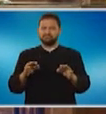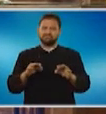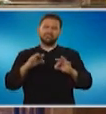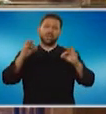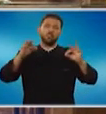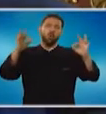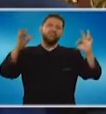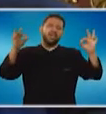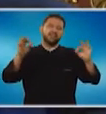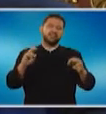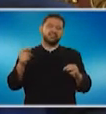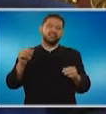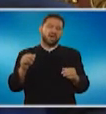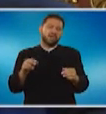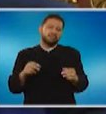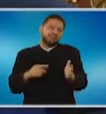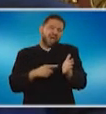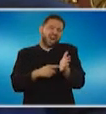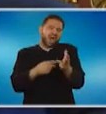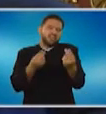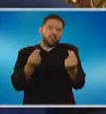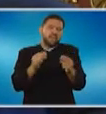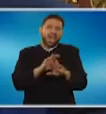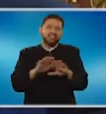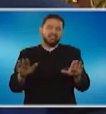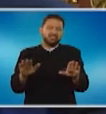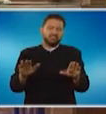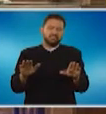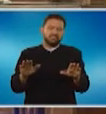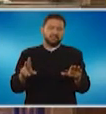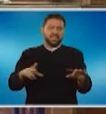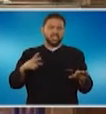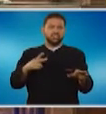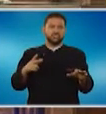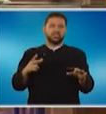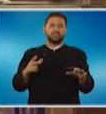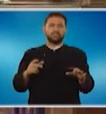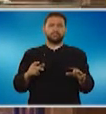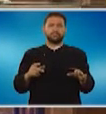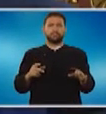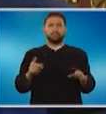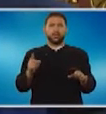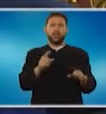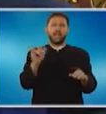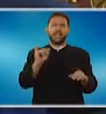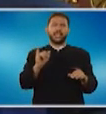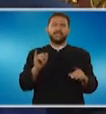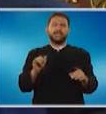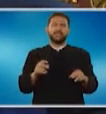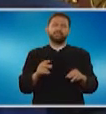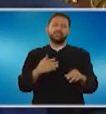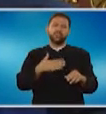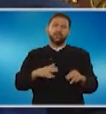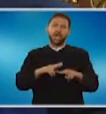Modernă, care se folosește de bine, dă bine, dă foarte formule bine. Antice, așa, există niște stereotipii din astea, ne plac așa cum